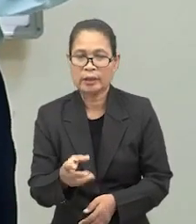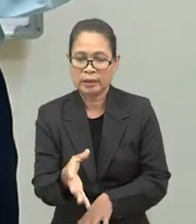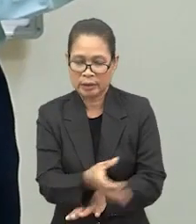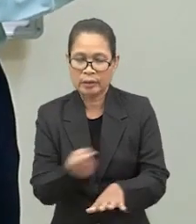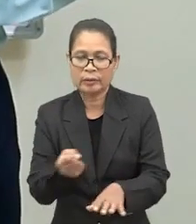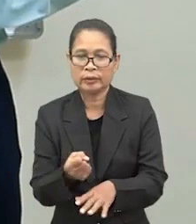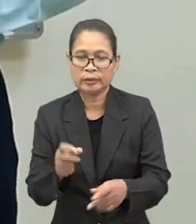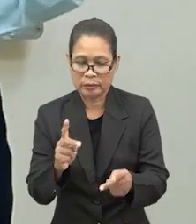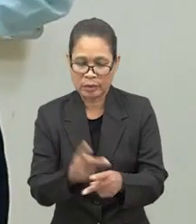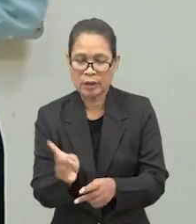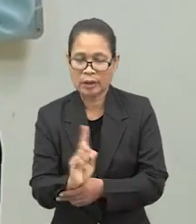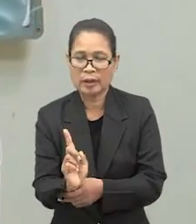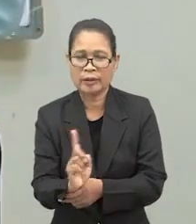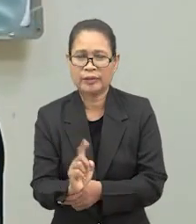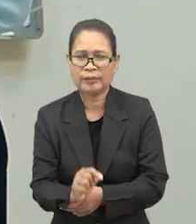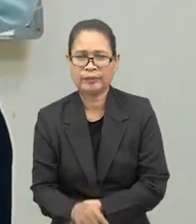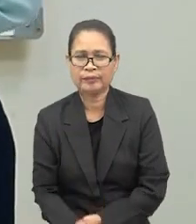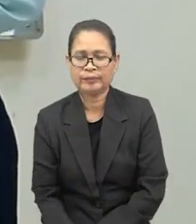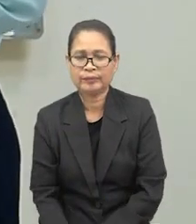tụ ong nè